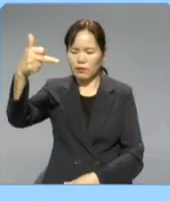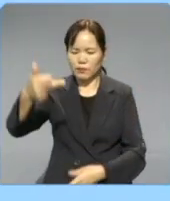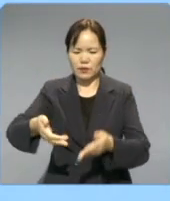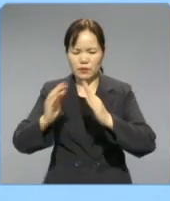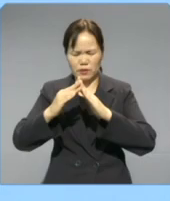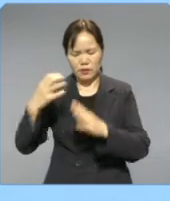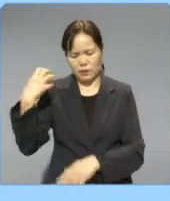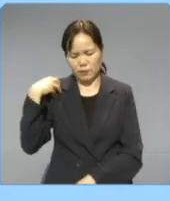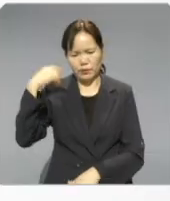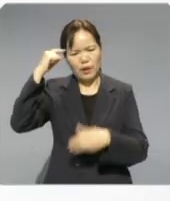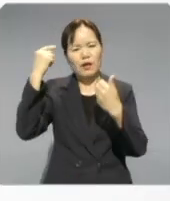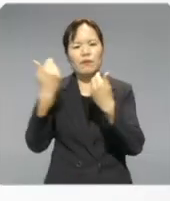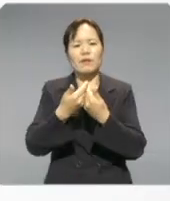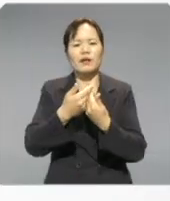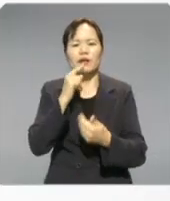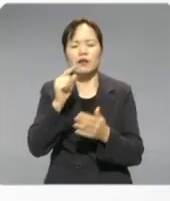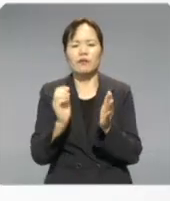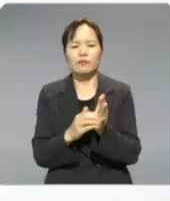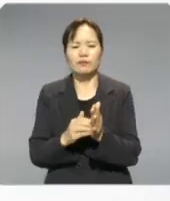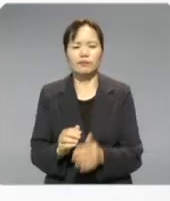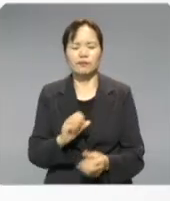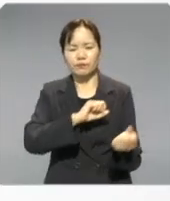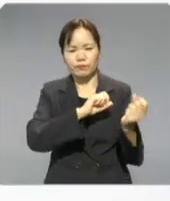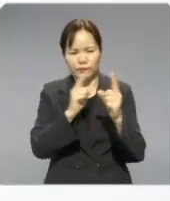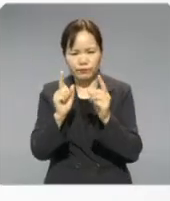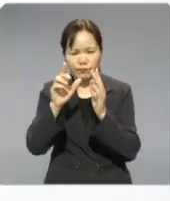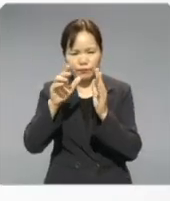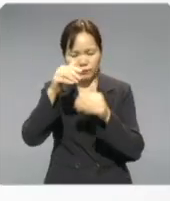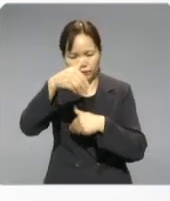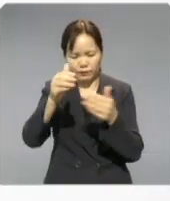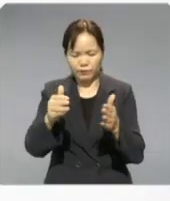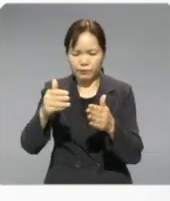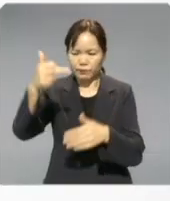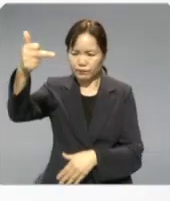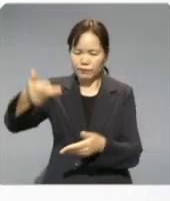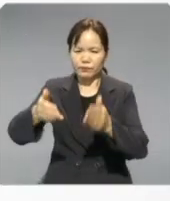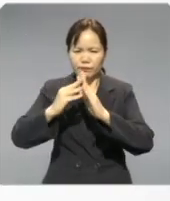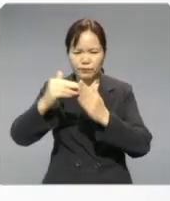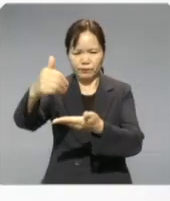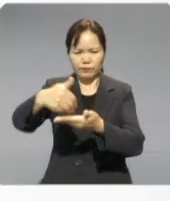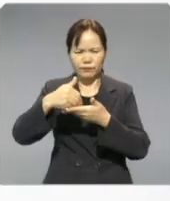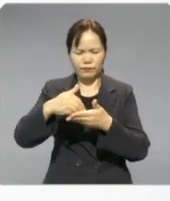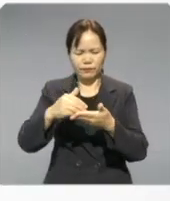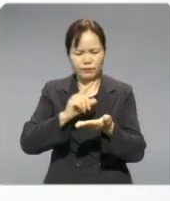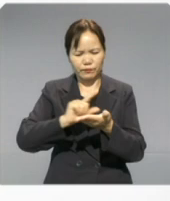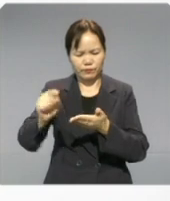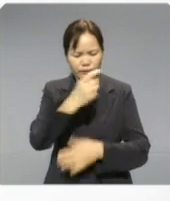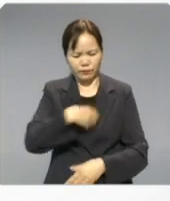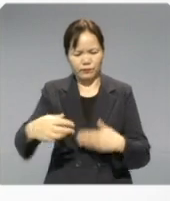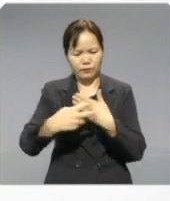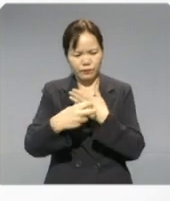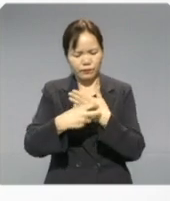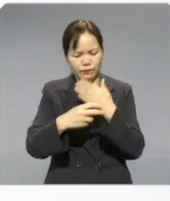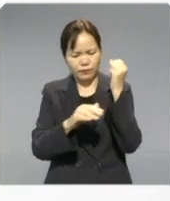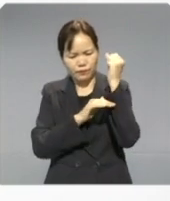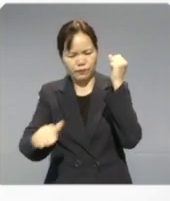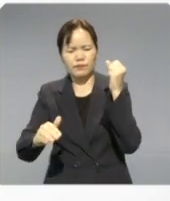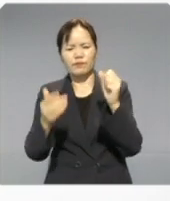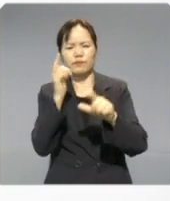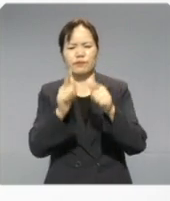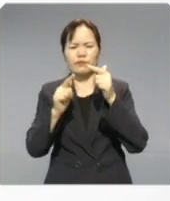반대한다고 밝혔습니다 회복실에도 CCTV 설치를 요구하는 등 지자체 보건소 별로 기준이